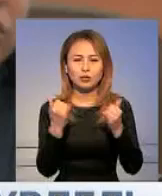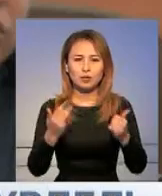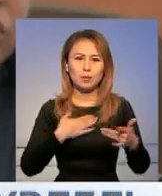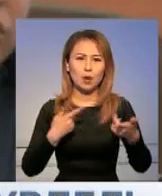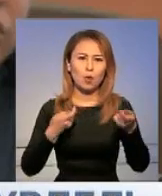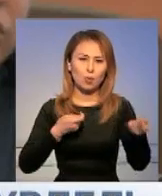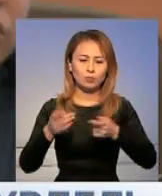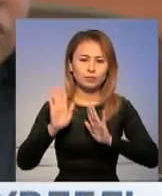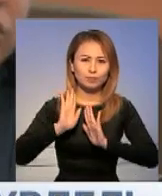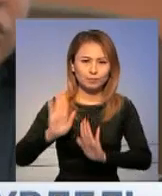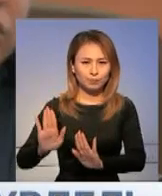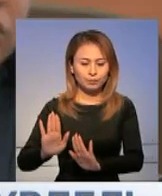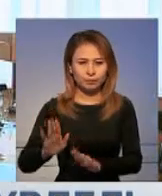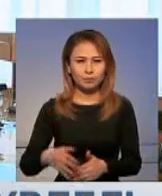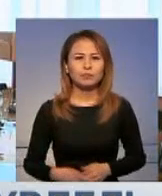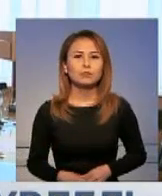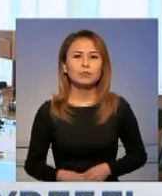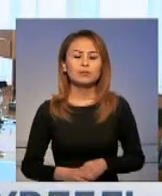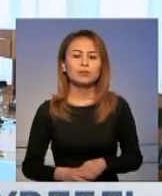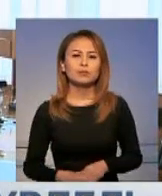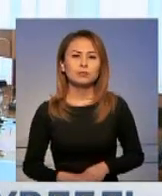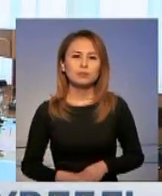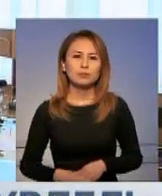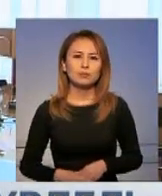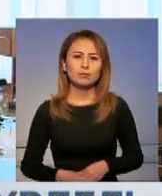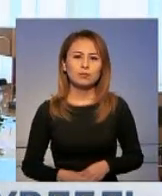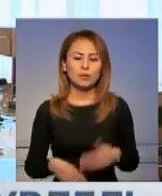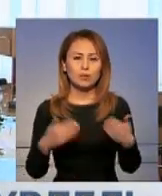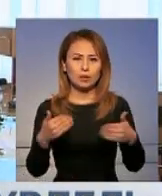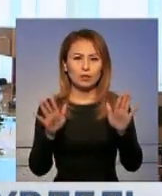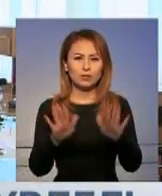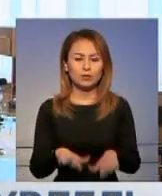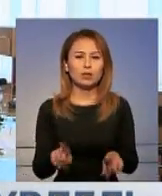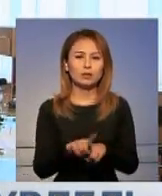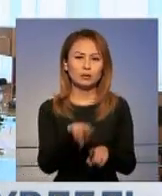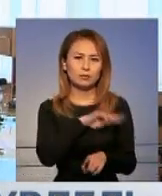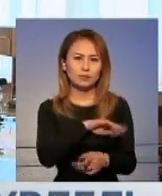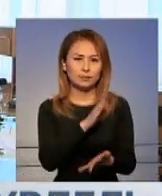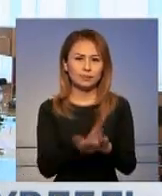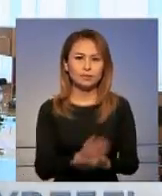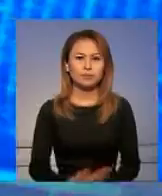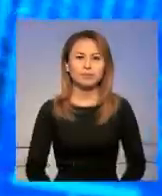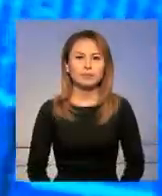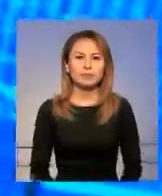орынбасарым Мырза Серік Ақтанов сол ауданда жұмыс істеп жүр.